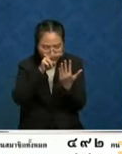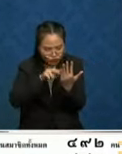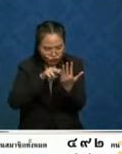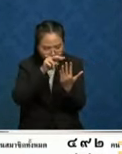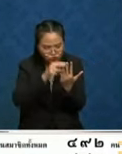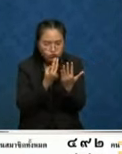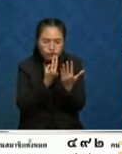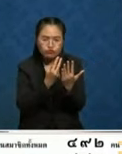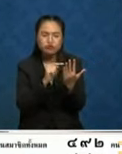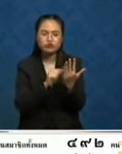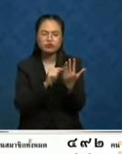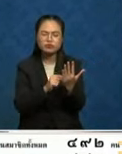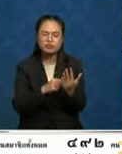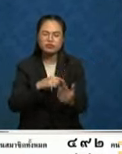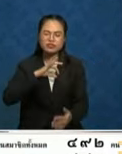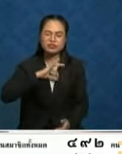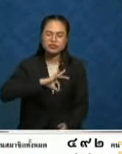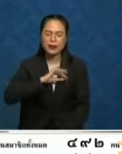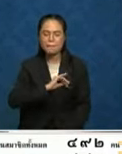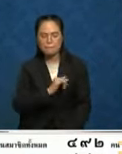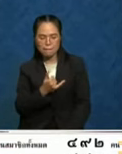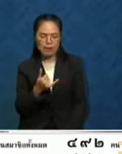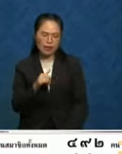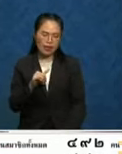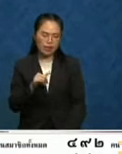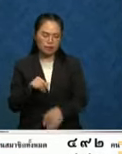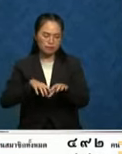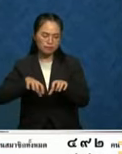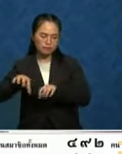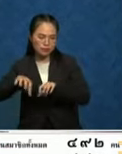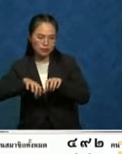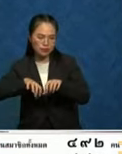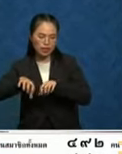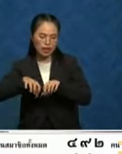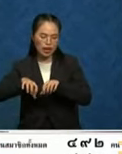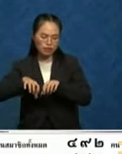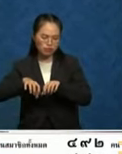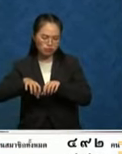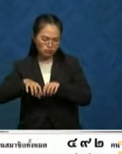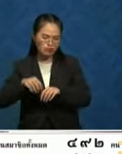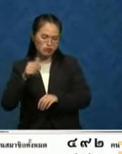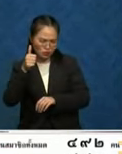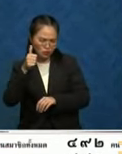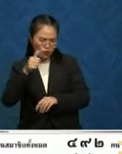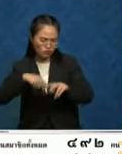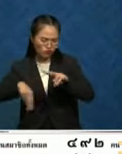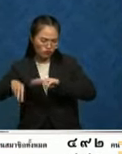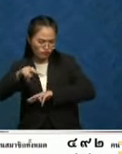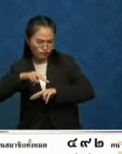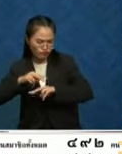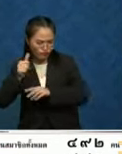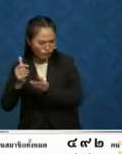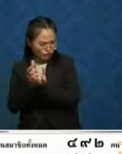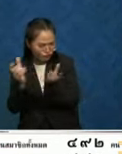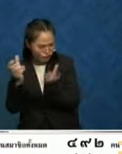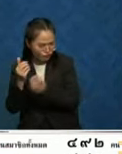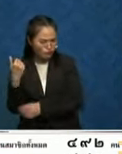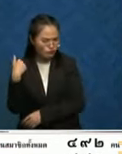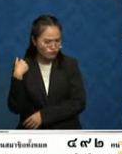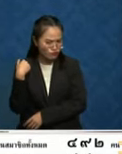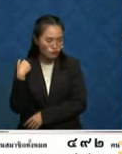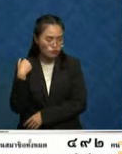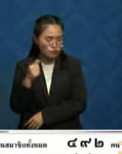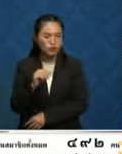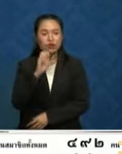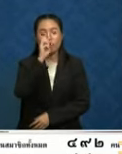เราเกิดความเชื่อมั่นว่าการบริหารจัดการจะมีธรรมาธิบาลเพิ่มขึ้นเท่าที่ผมตรวจสอบดูก็คือจะ